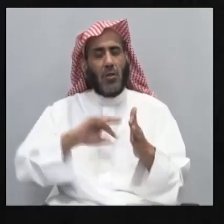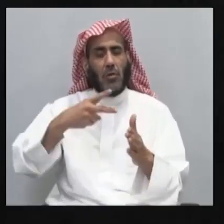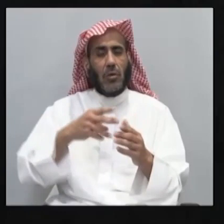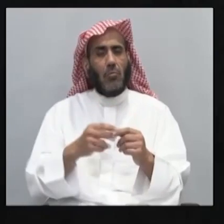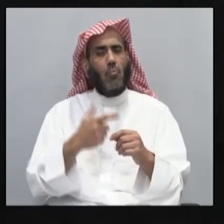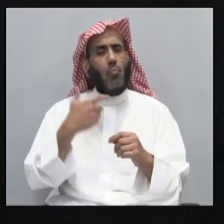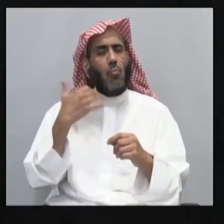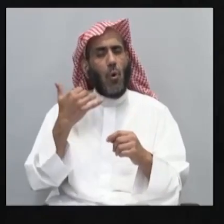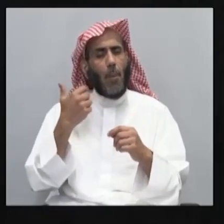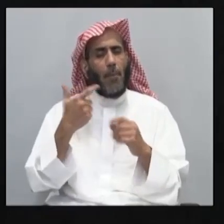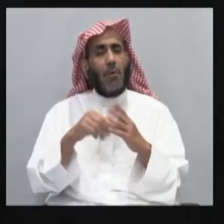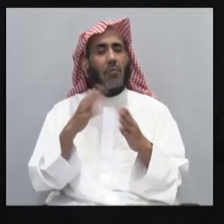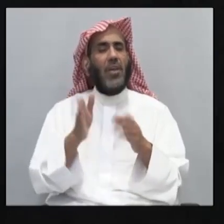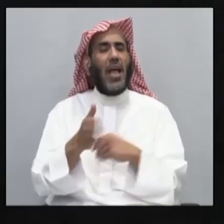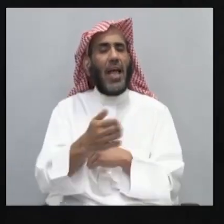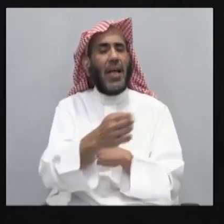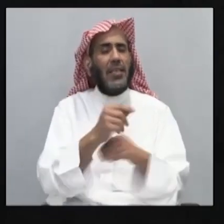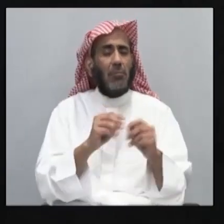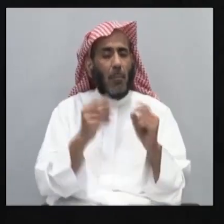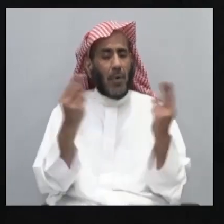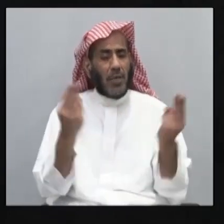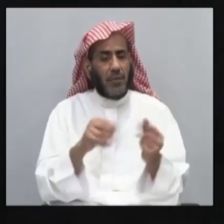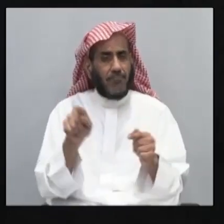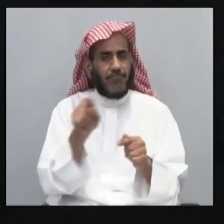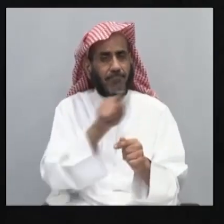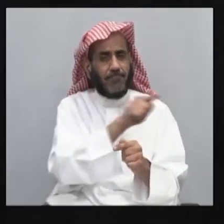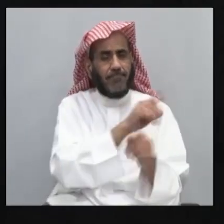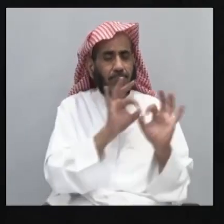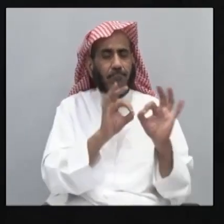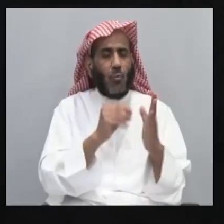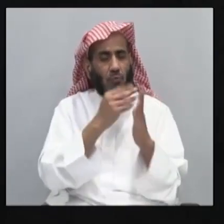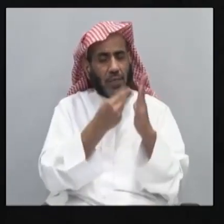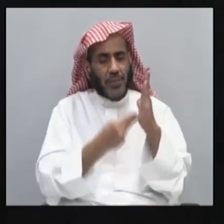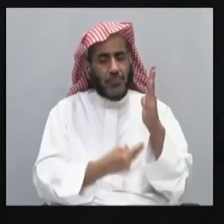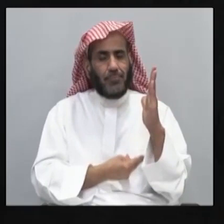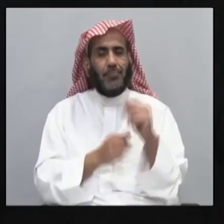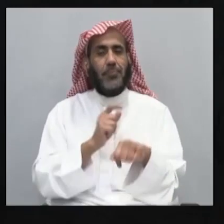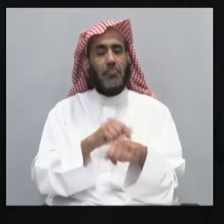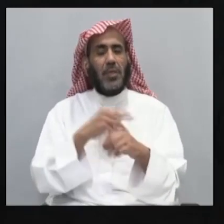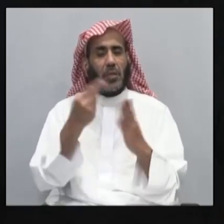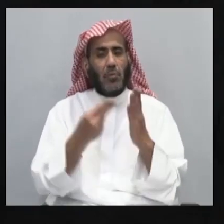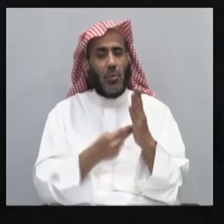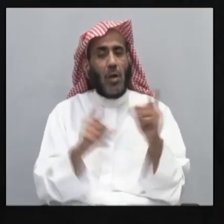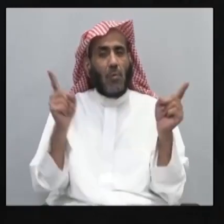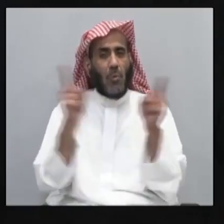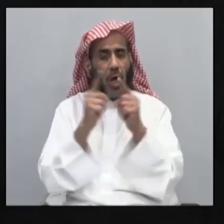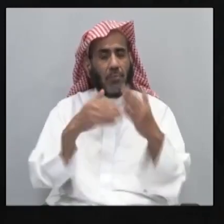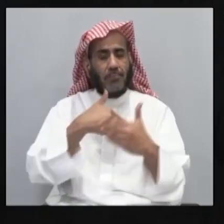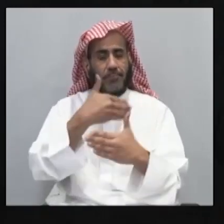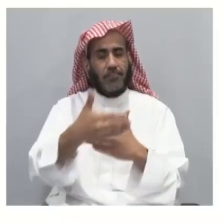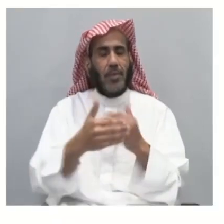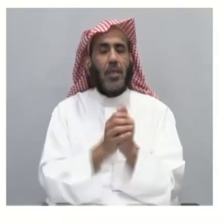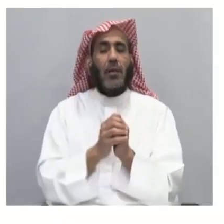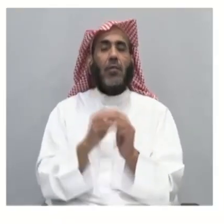تراعي فيها ما كان في هيكل السمكه من رسم وتبني عليه بعد ذلك في سردك عندما تكتب الملخصه بعد ذلك في